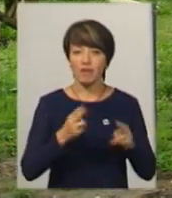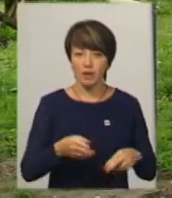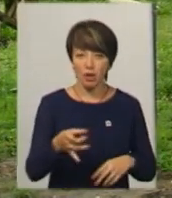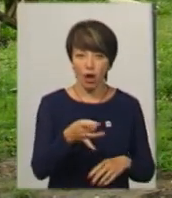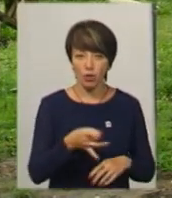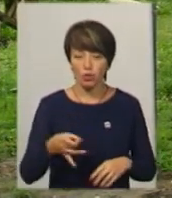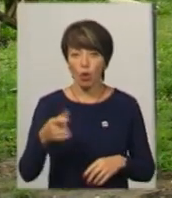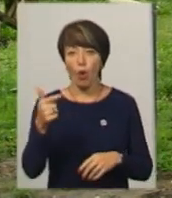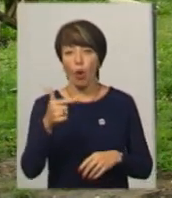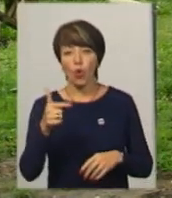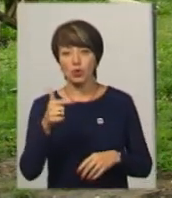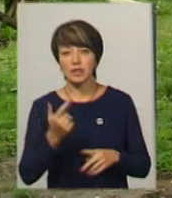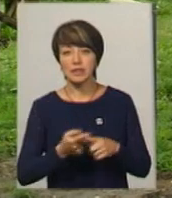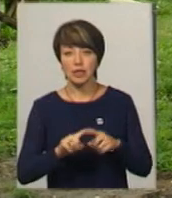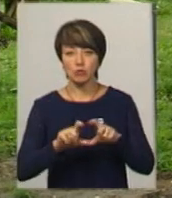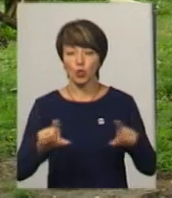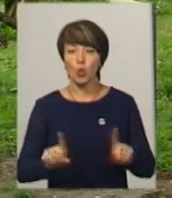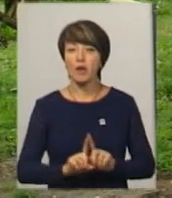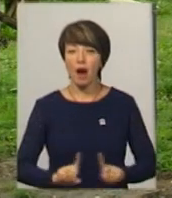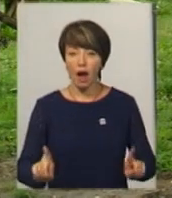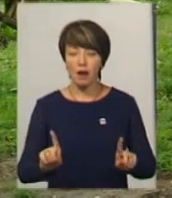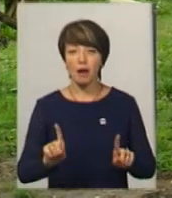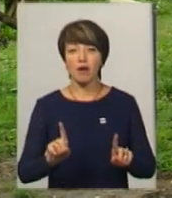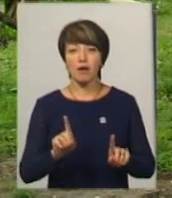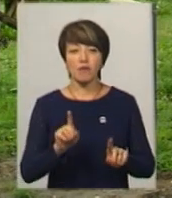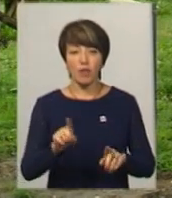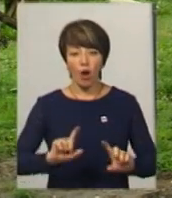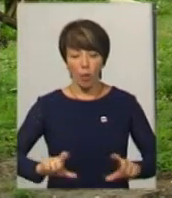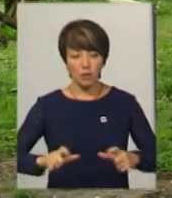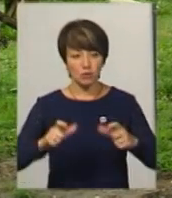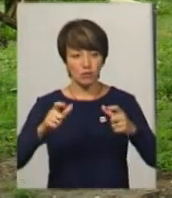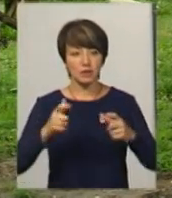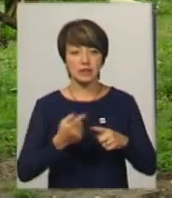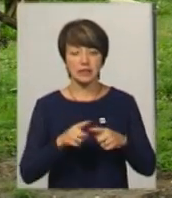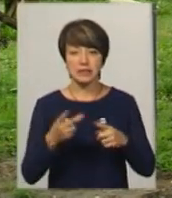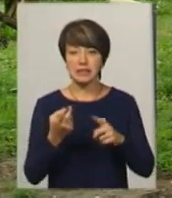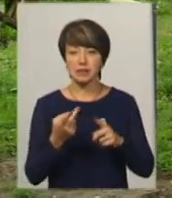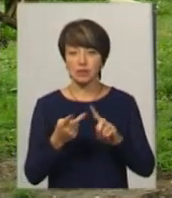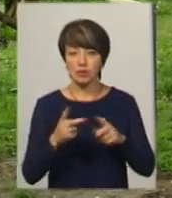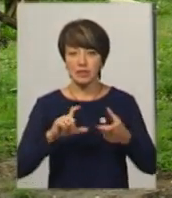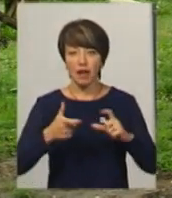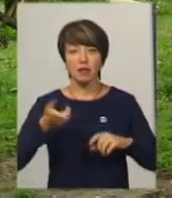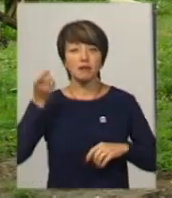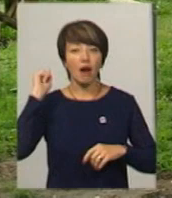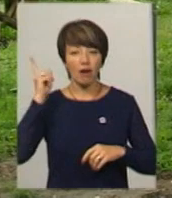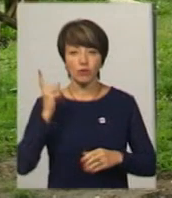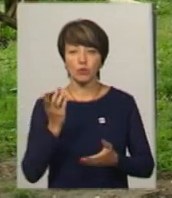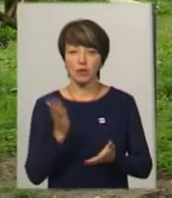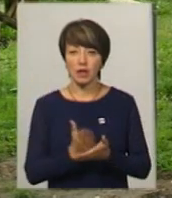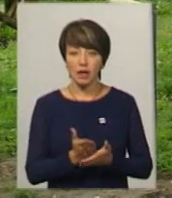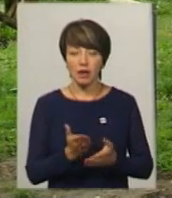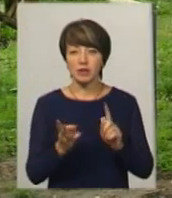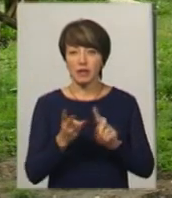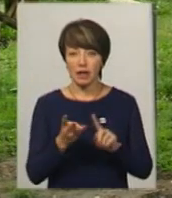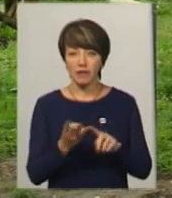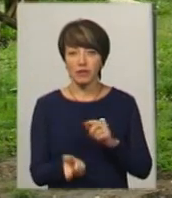району, Городок, ця споруда унікальна тим, що, по-перше, вона облицьована цеглою, по-друге, ця цегла є давньою. По-третє, вона виникає